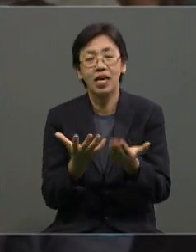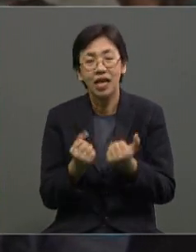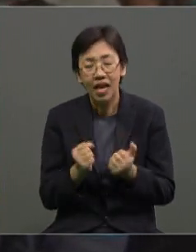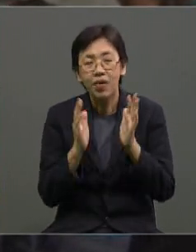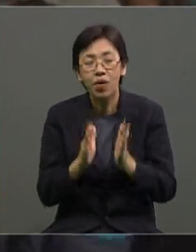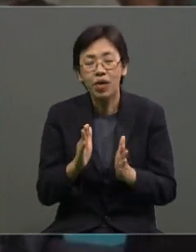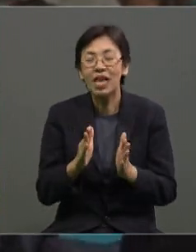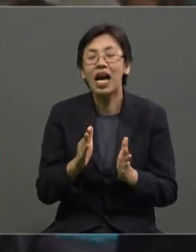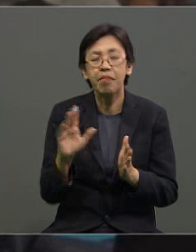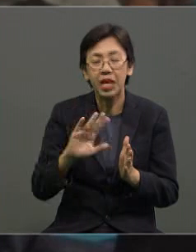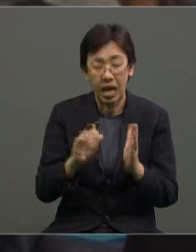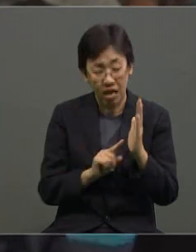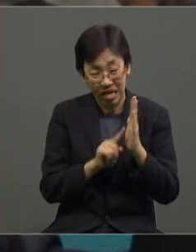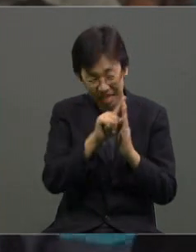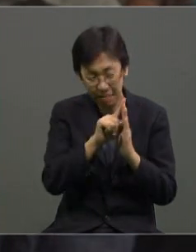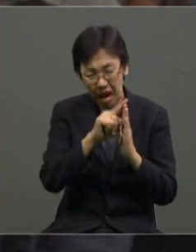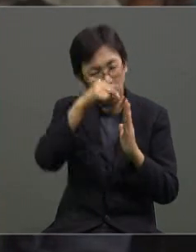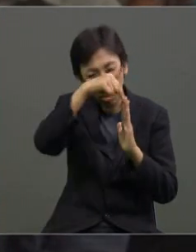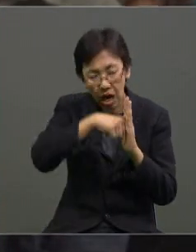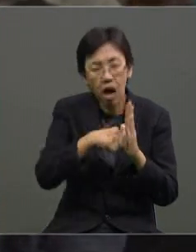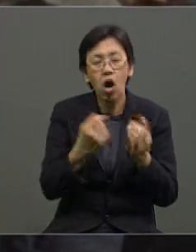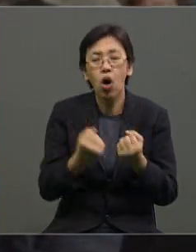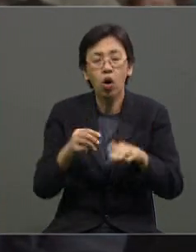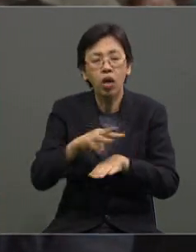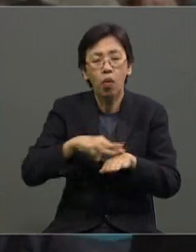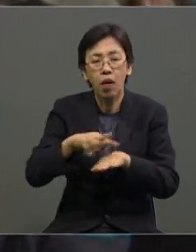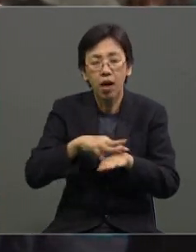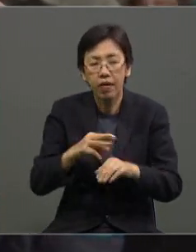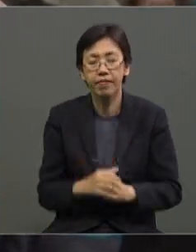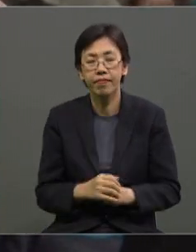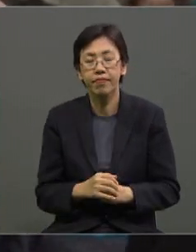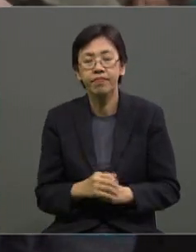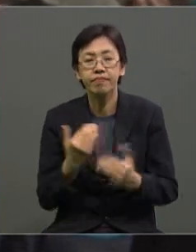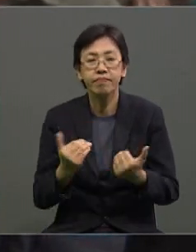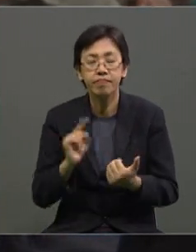ากลับได้ต้องตีรถเปล่ากลับแต่เขาต้องเข้ามาร่วมให้บริการ